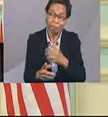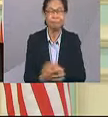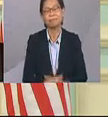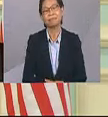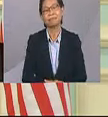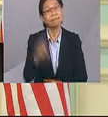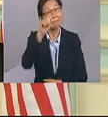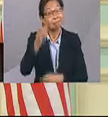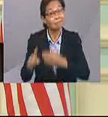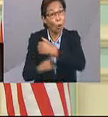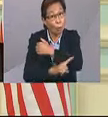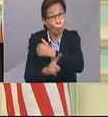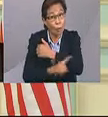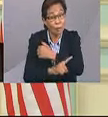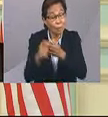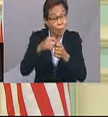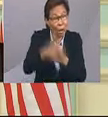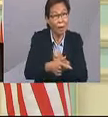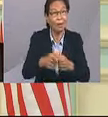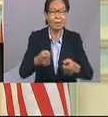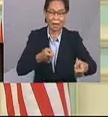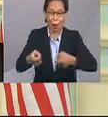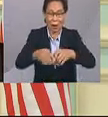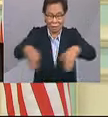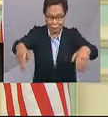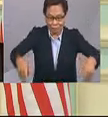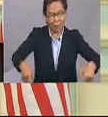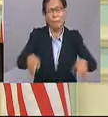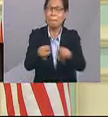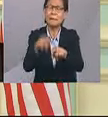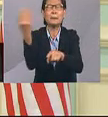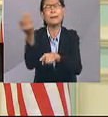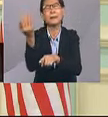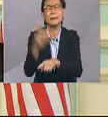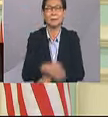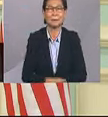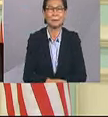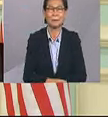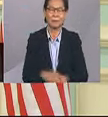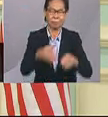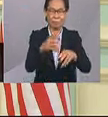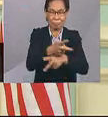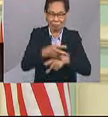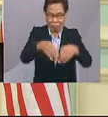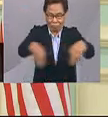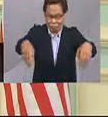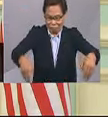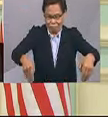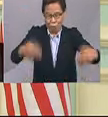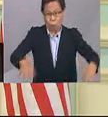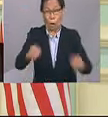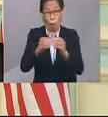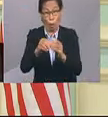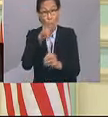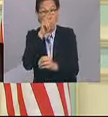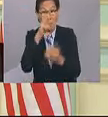hukumannya. Mengenai kawalan sempadan masih seperti biasa, ya, seperti saya kata telah pun